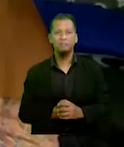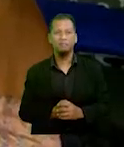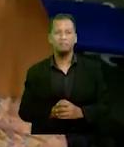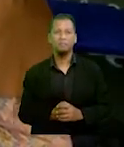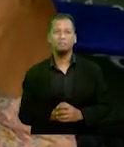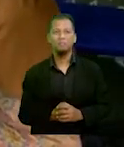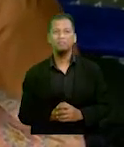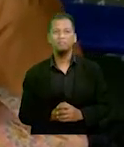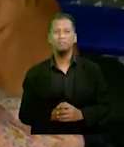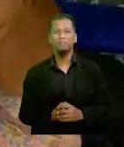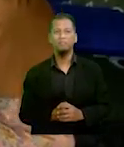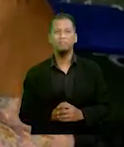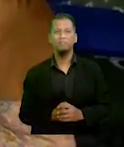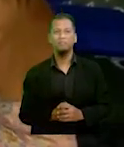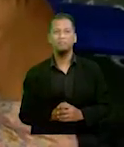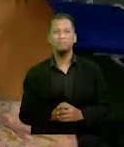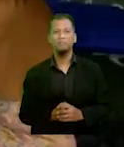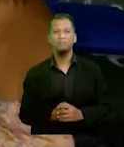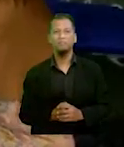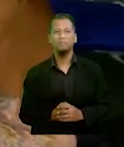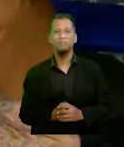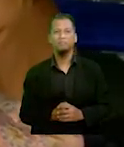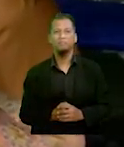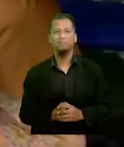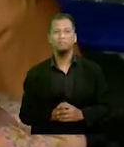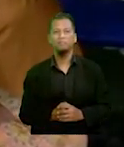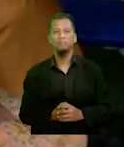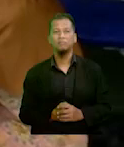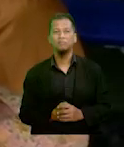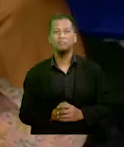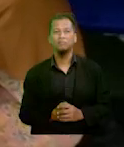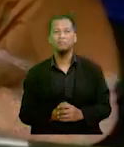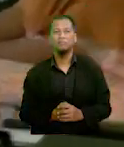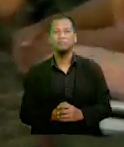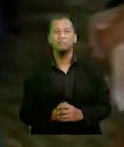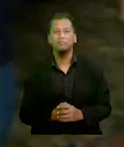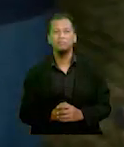Esra Ambarita bersama juru kamera M. Korudin dan Rizky Solahuddin, iNews melaporkan.